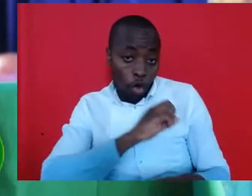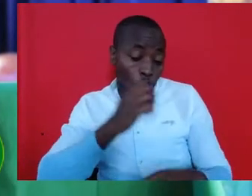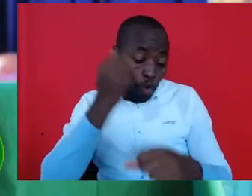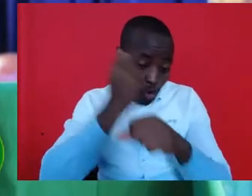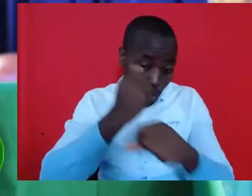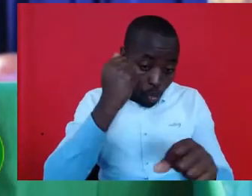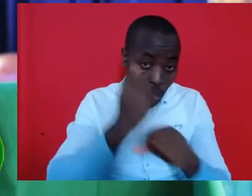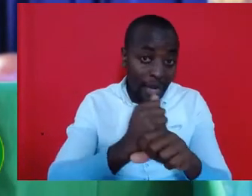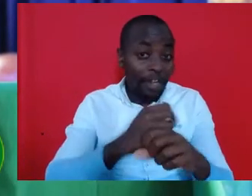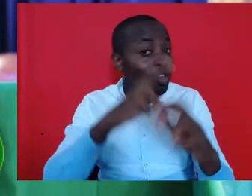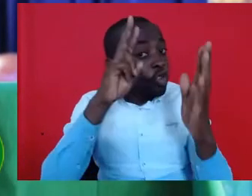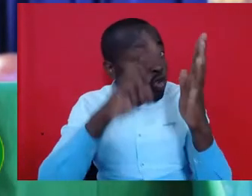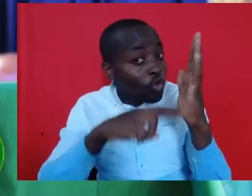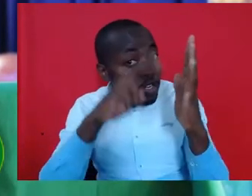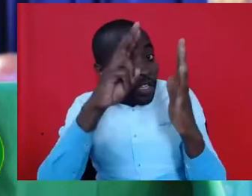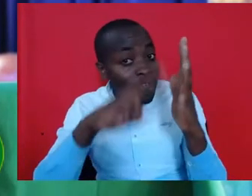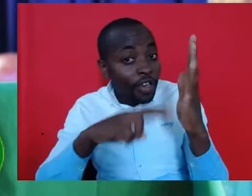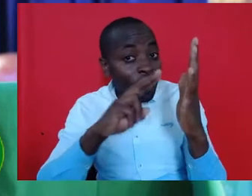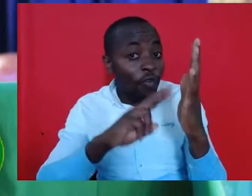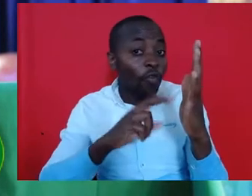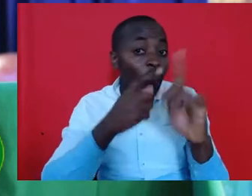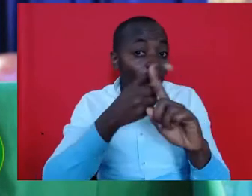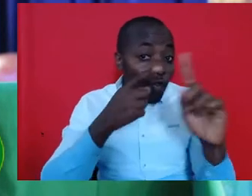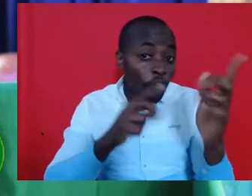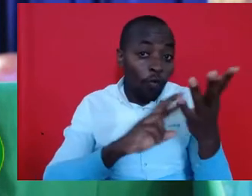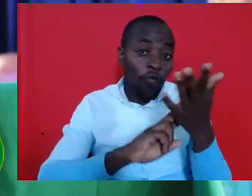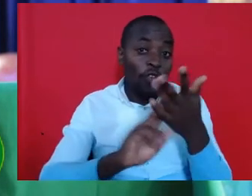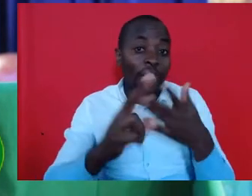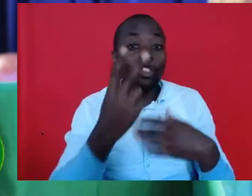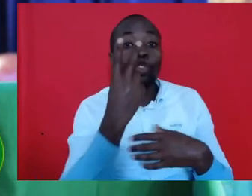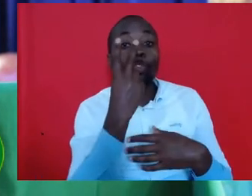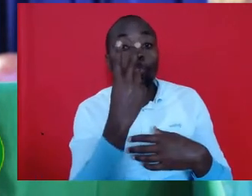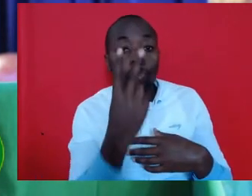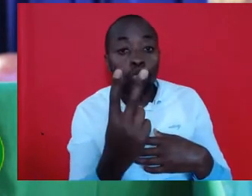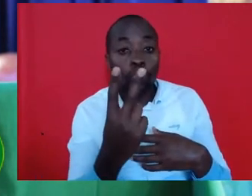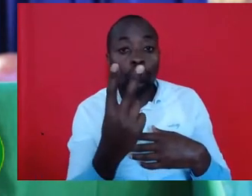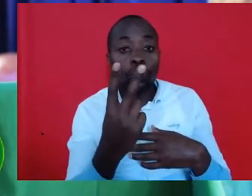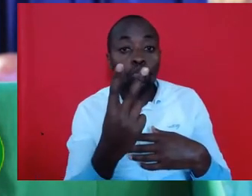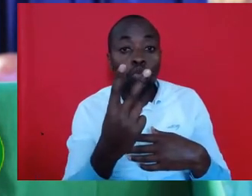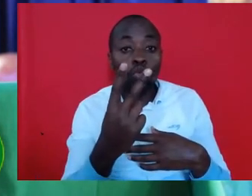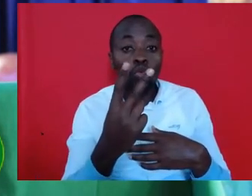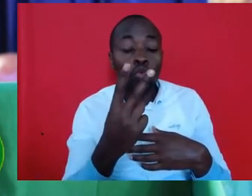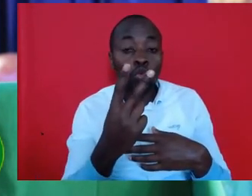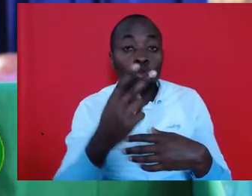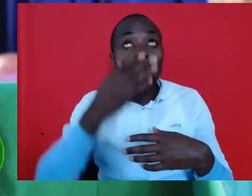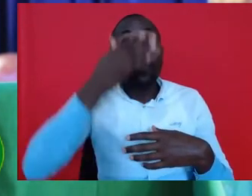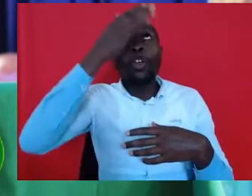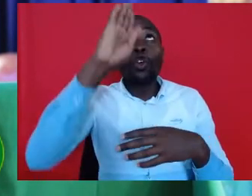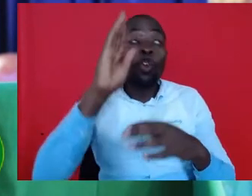Ukisoma kutoka kipengele cha pili, Bwana wa majeshi asema hivi: